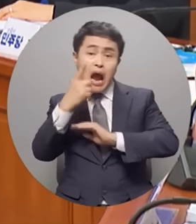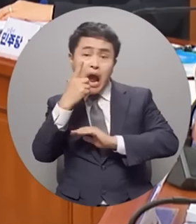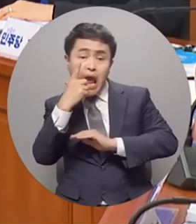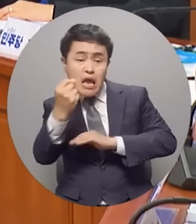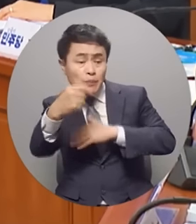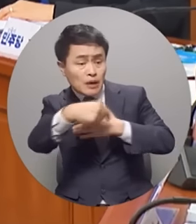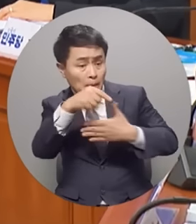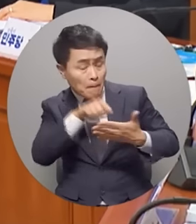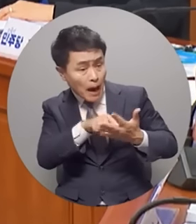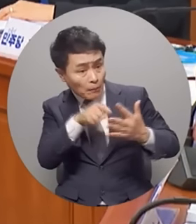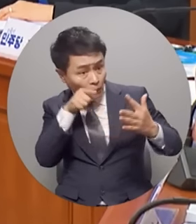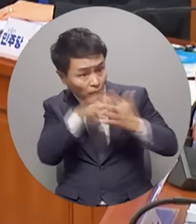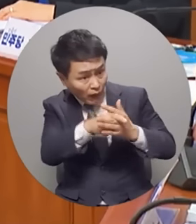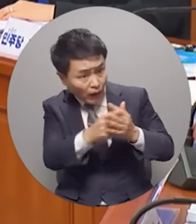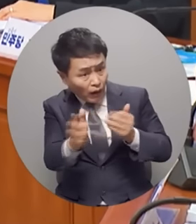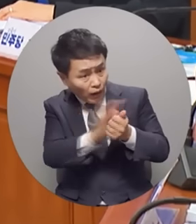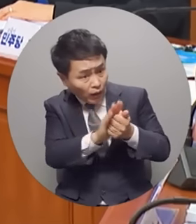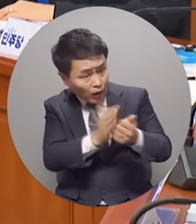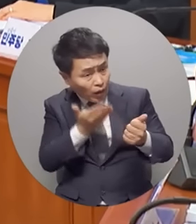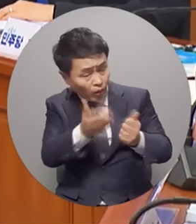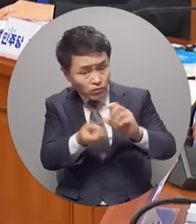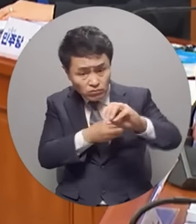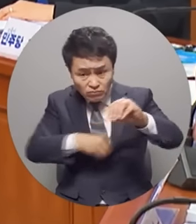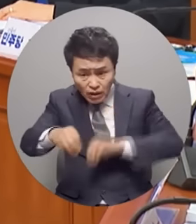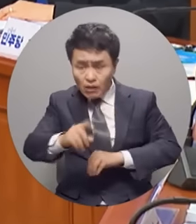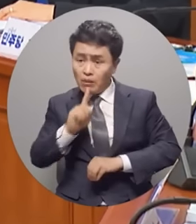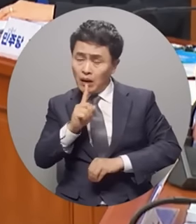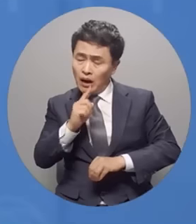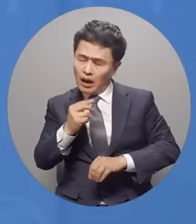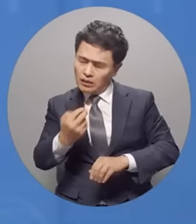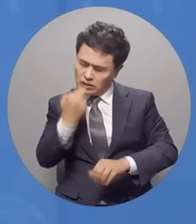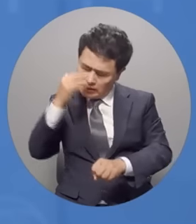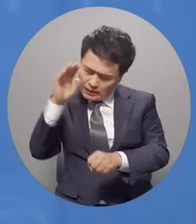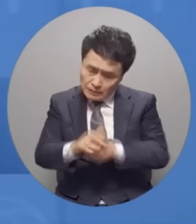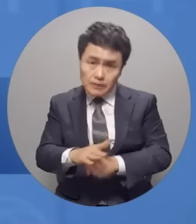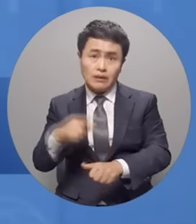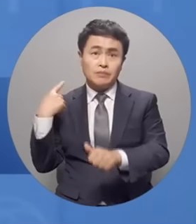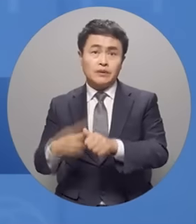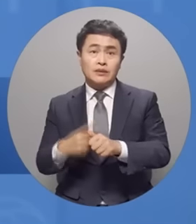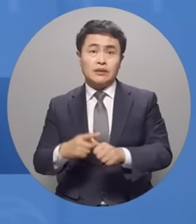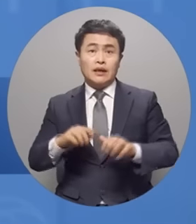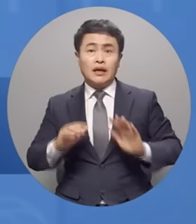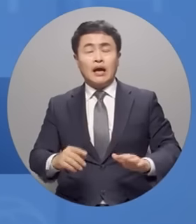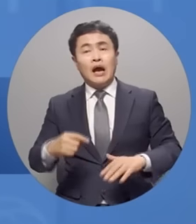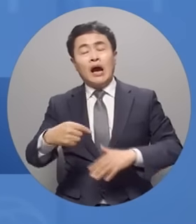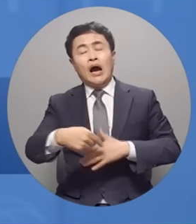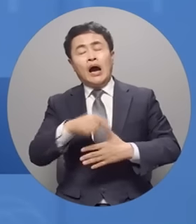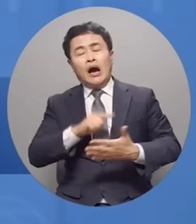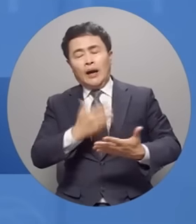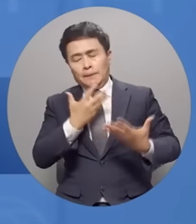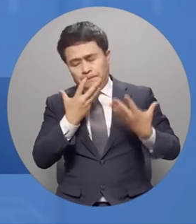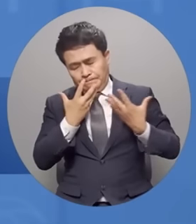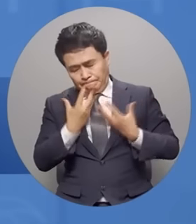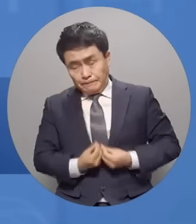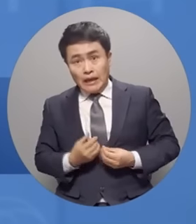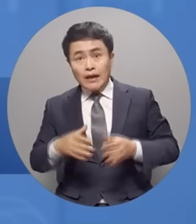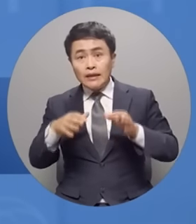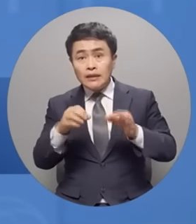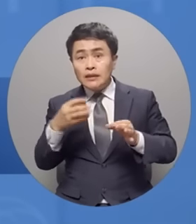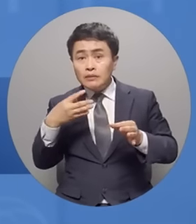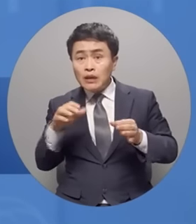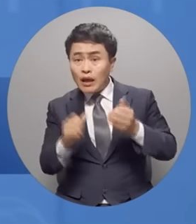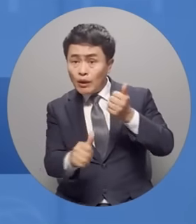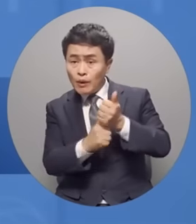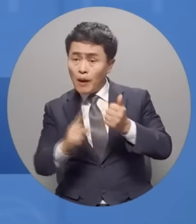헤아려 대변해주고 있으니 황당무계하다고 비판했습니다. 억장이 무너집니다. 김태효 차장의